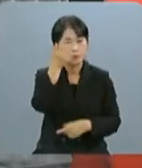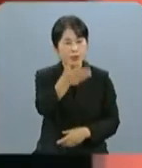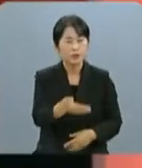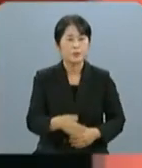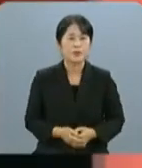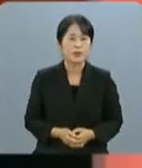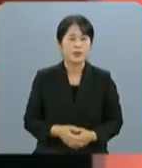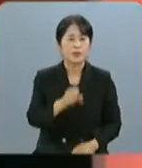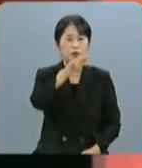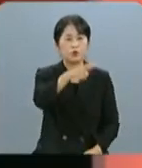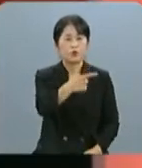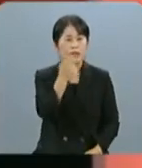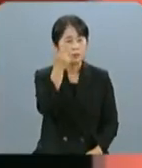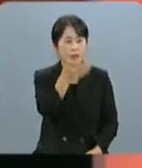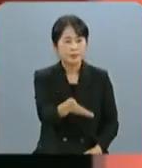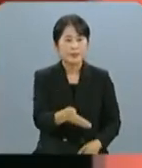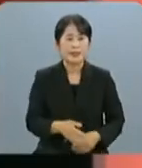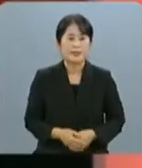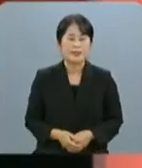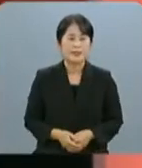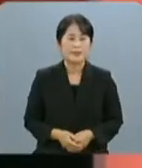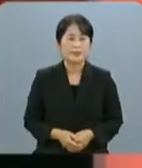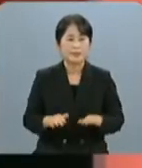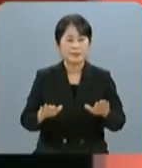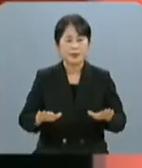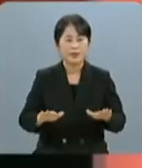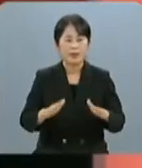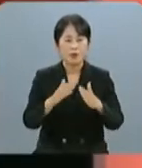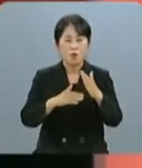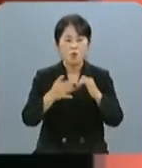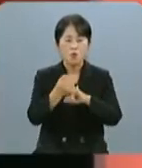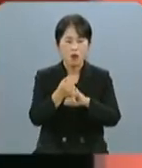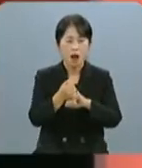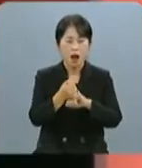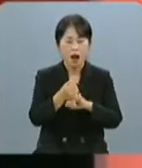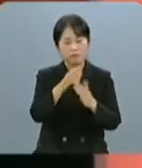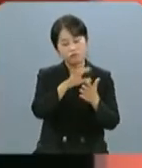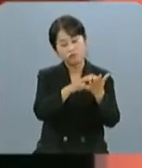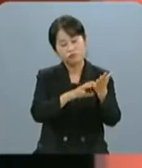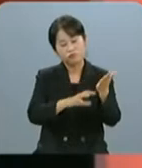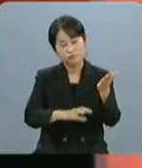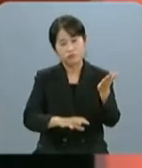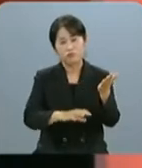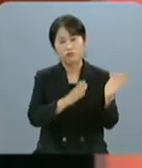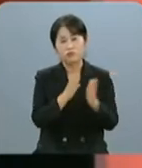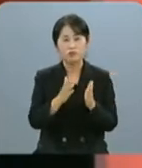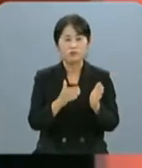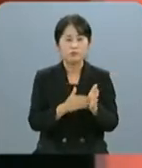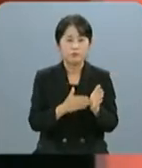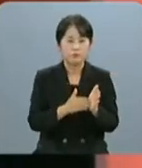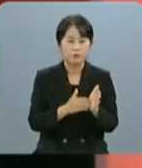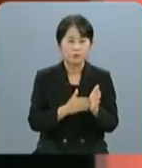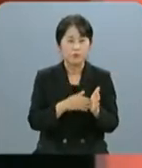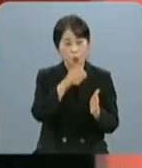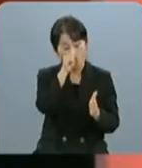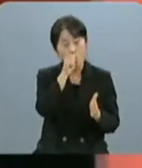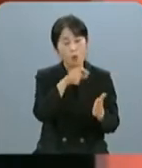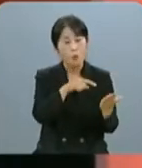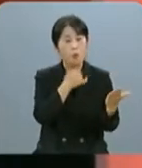윤석열 후보에게 묻겠습니다. 뭐 지금 보니까 뭐 공약을 굉장히 많이 준비를 해 오셨어요. 뭐 다